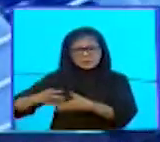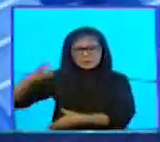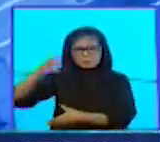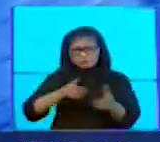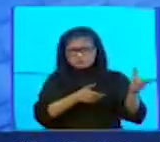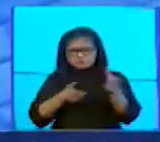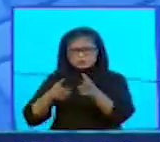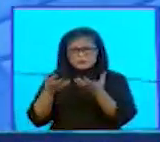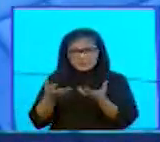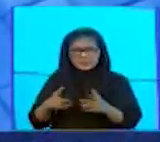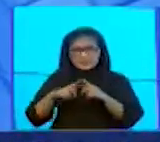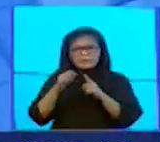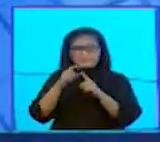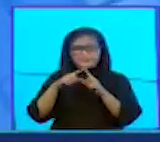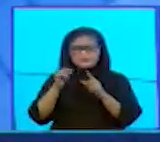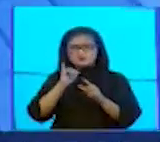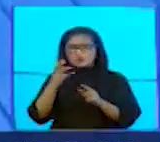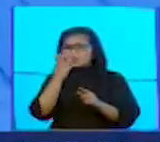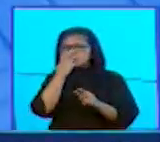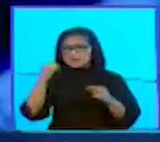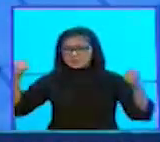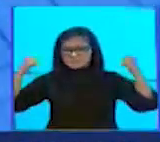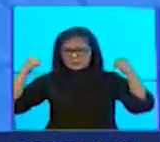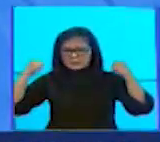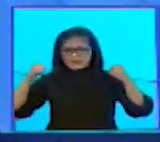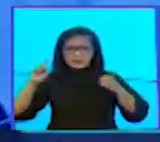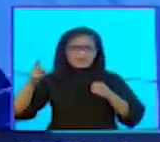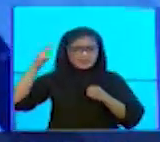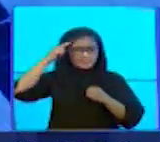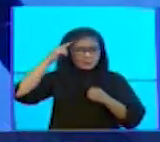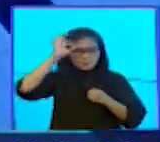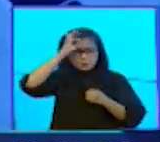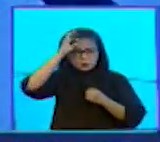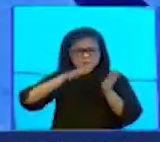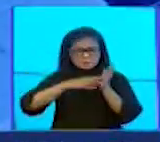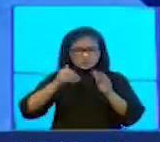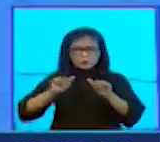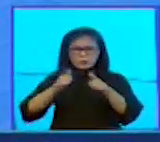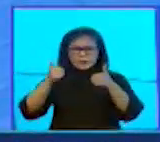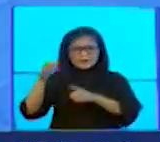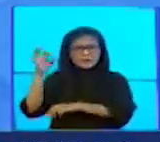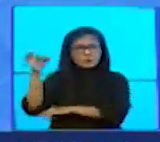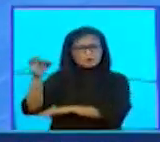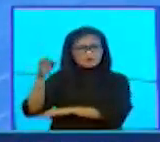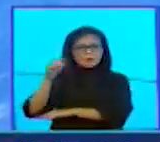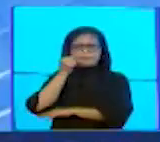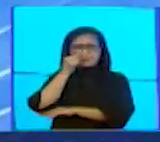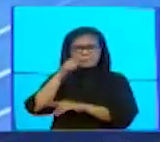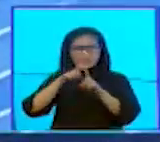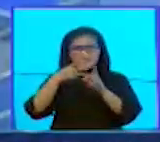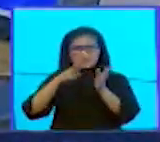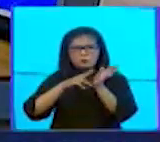menjadi tabung oksigen medis kita langsung bergabung dengan Kapolres Metro Tangerang kota Kombes Pol deonijiu De